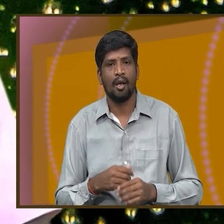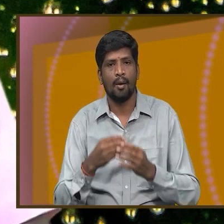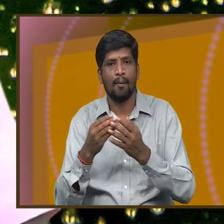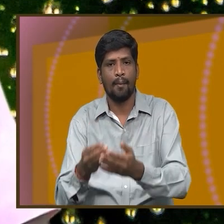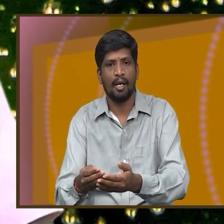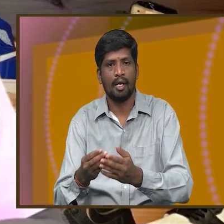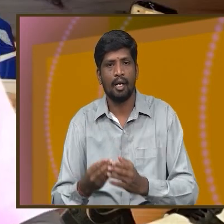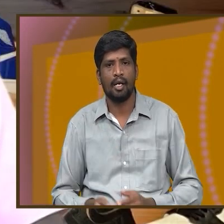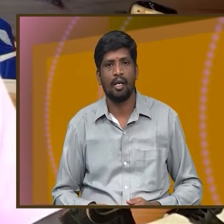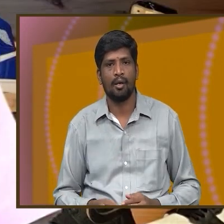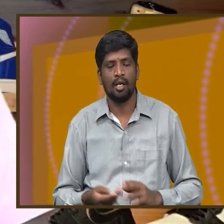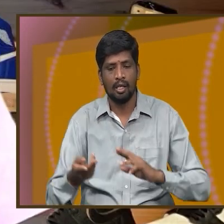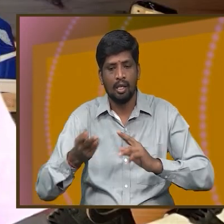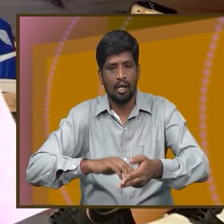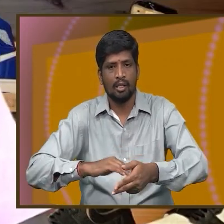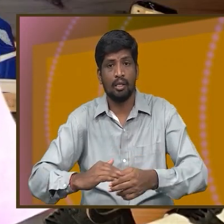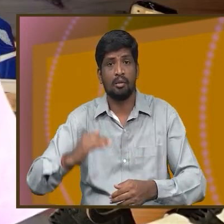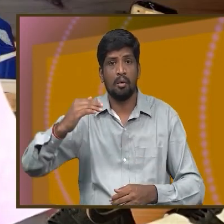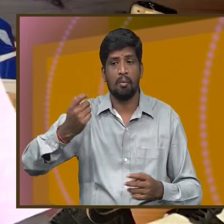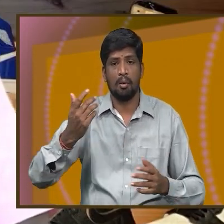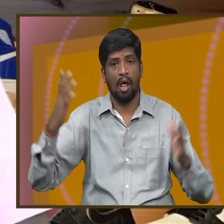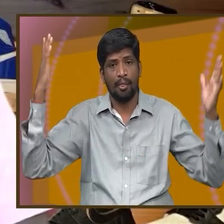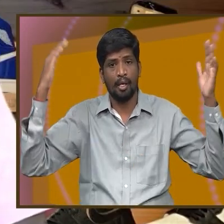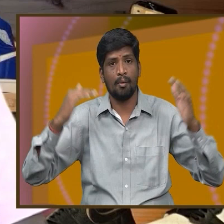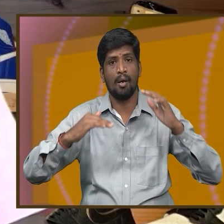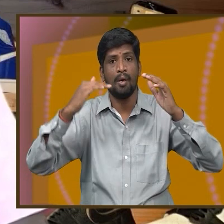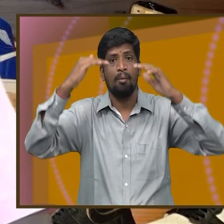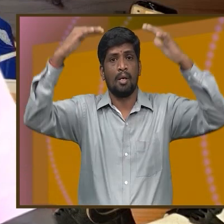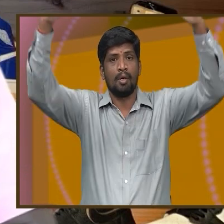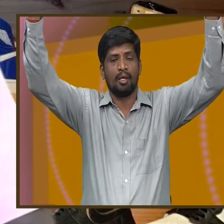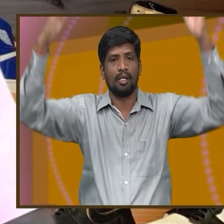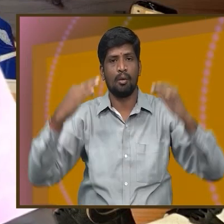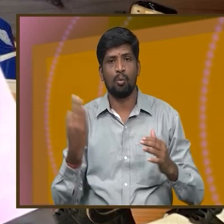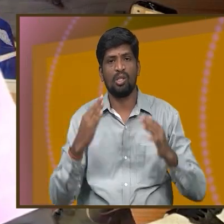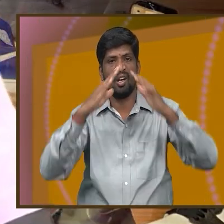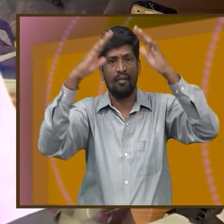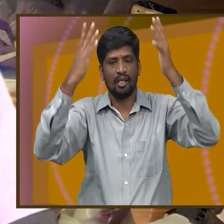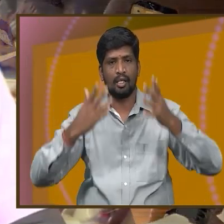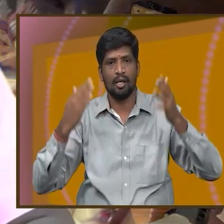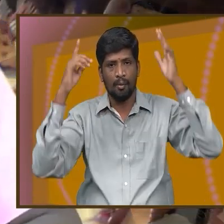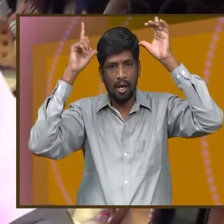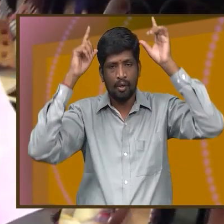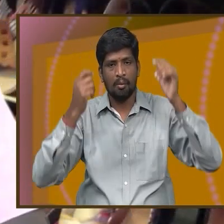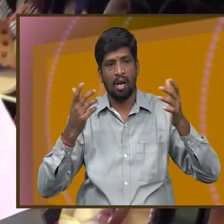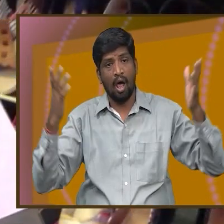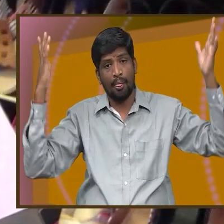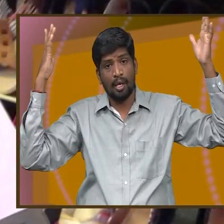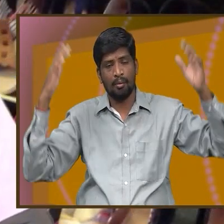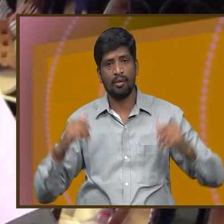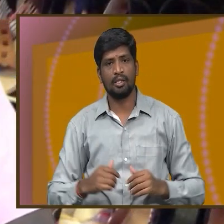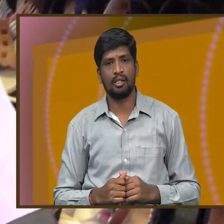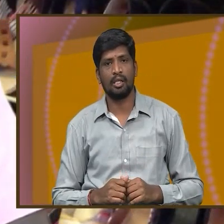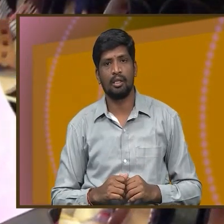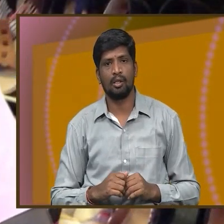செல்வந்தராக மாறிய பின்பும், அந்த மாரி வந்து பெரிய பணக்காரராக மாறிடுறாரு, பெரிய வீடெல்லாம் கட்டி பசுமாடெல்லாம் வாங்கி பெரிய சமூகத்தில் உயர்ந்த